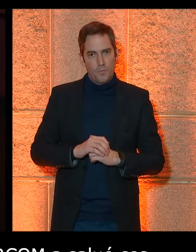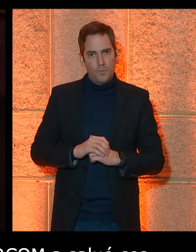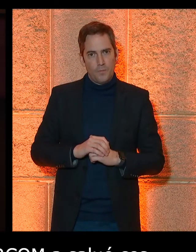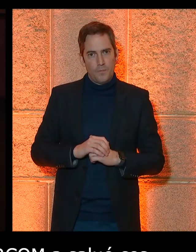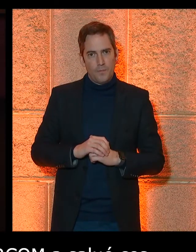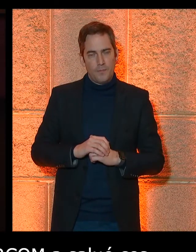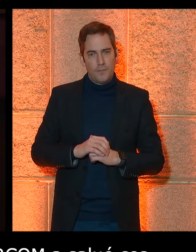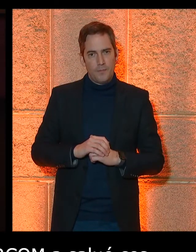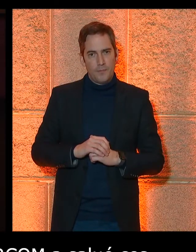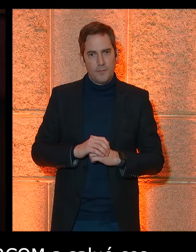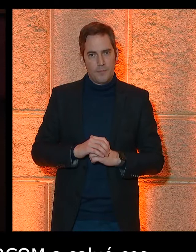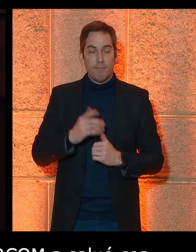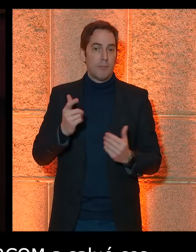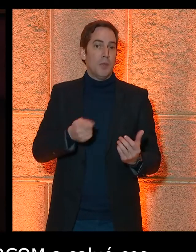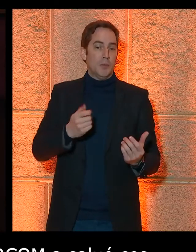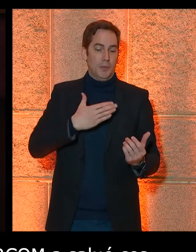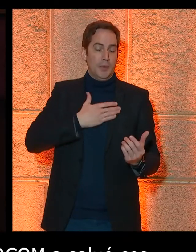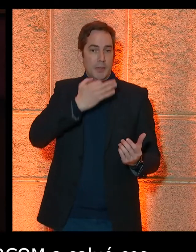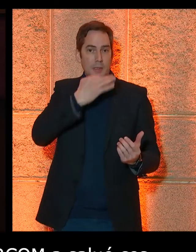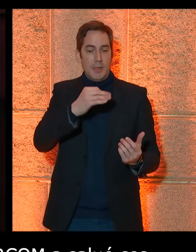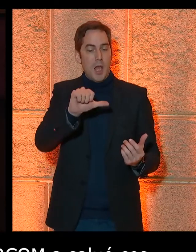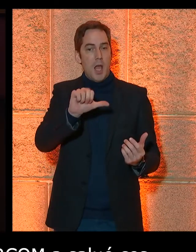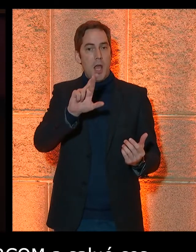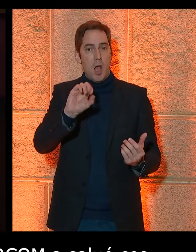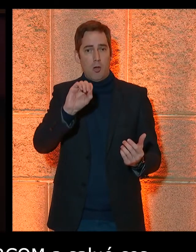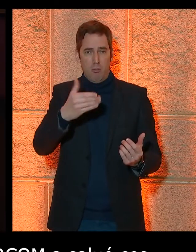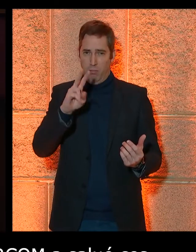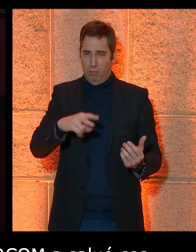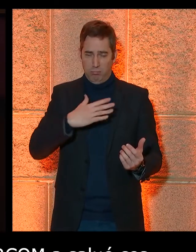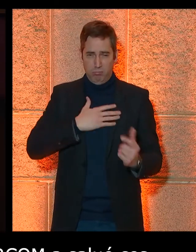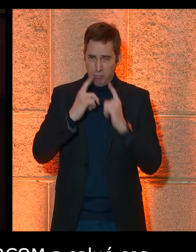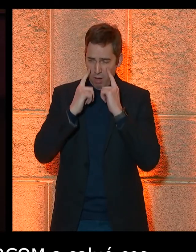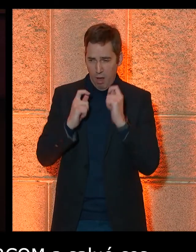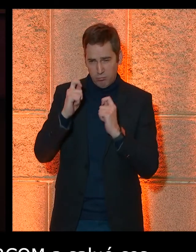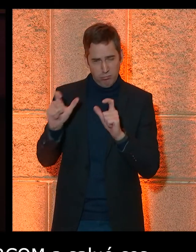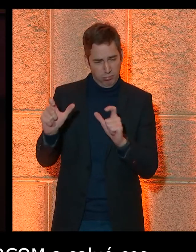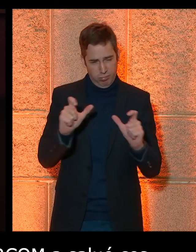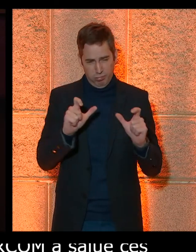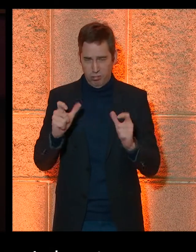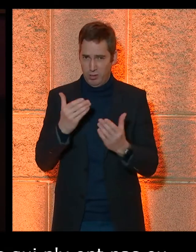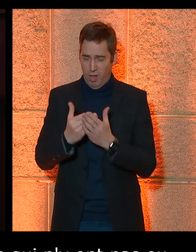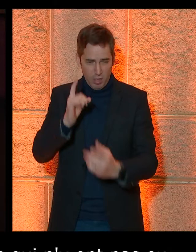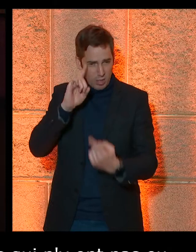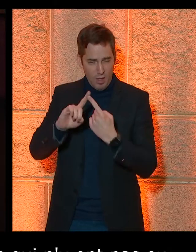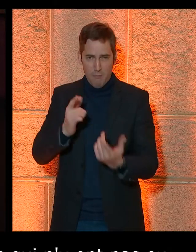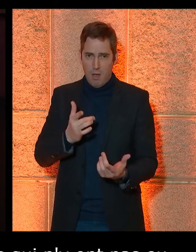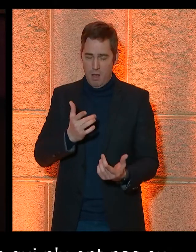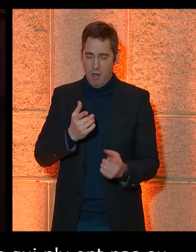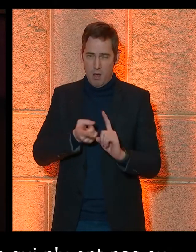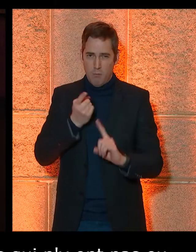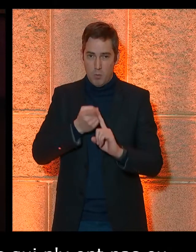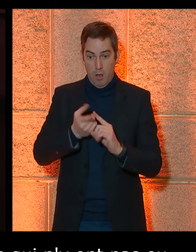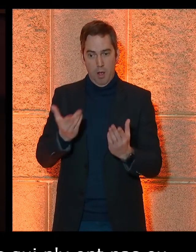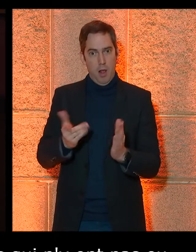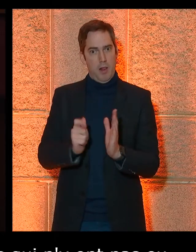sur le fait, encore une fois, que l'ARCOM est particulièrement attentive à ce sujet, et dans cette période